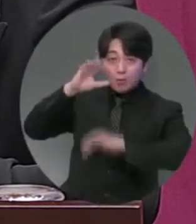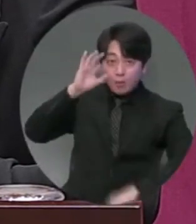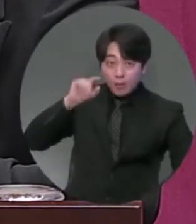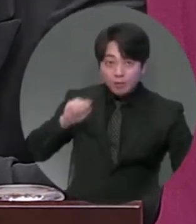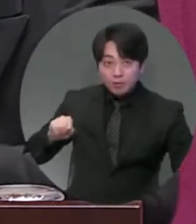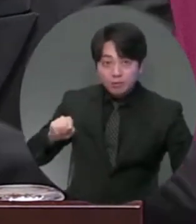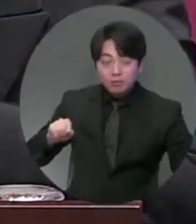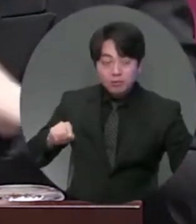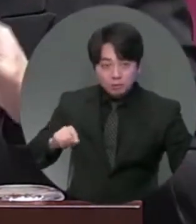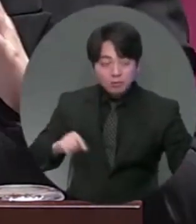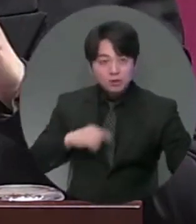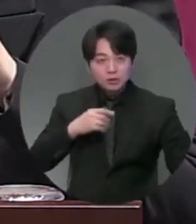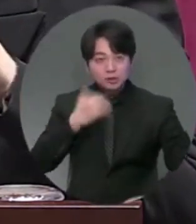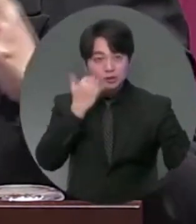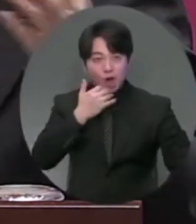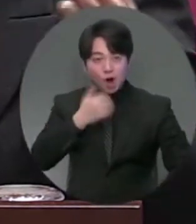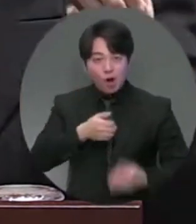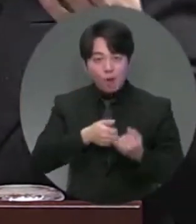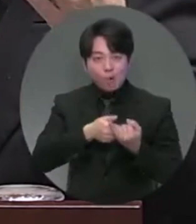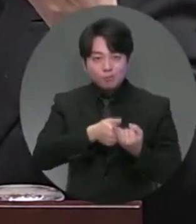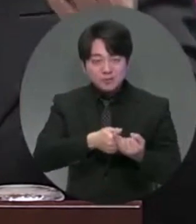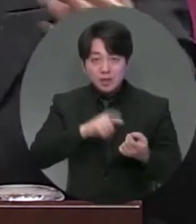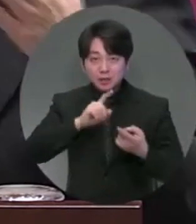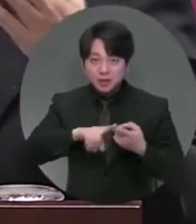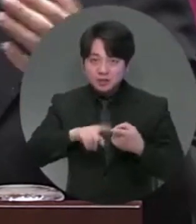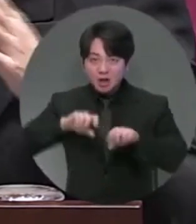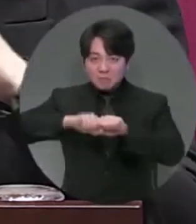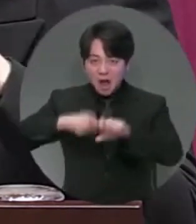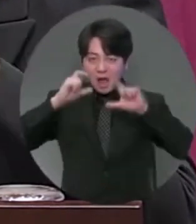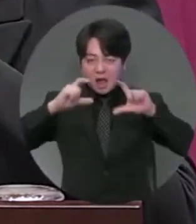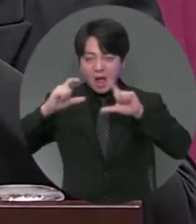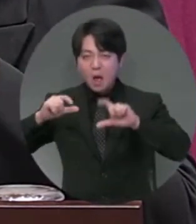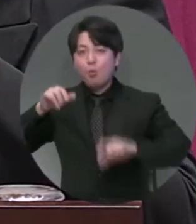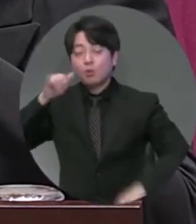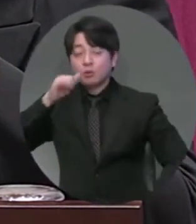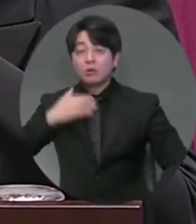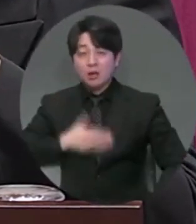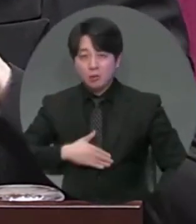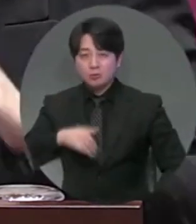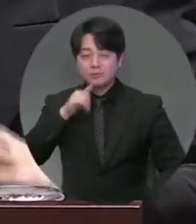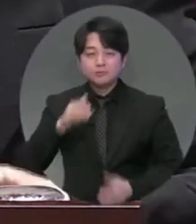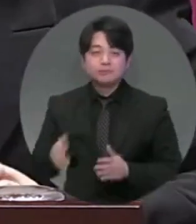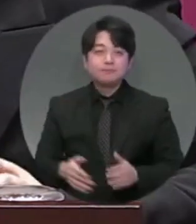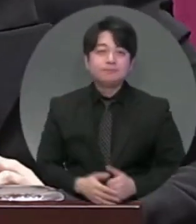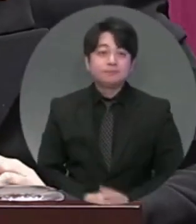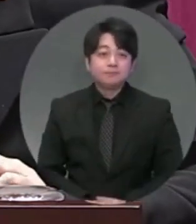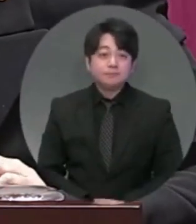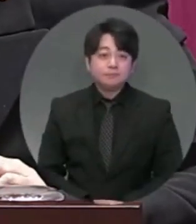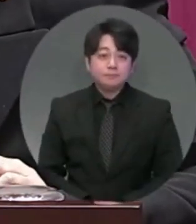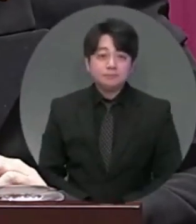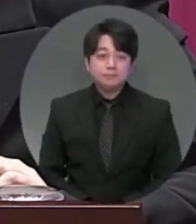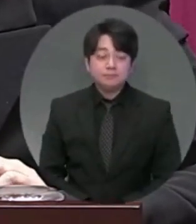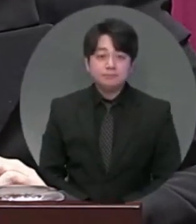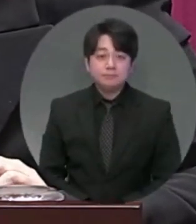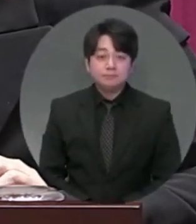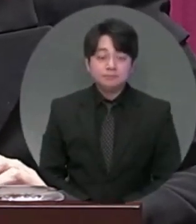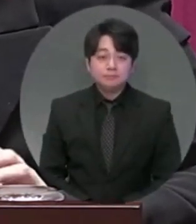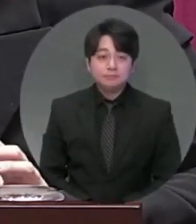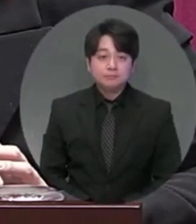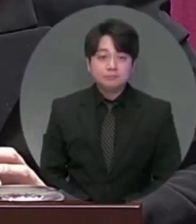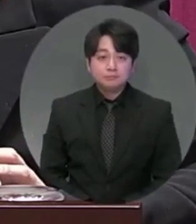않습니다 제가 굳이 뭐 공방을 이렇게 여러 차례 이어가지 않는 이유는 보시는 분들이야 이제 낯선